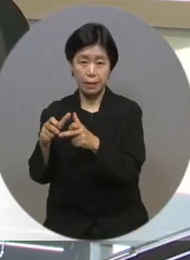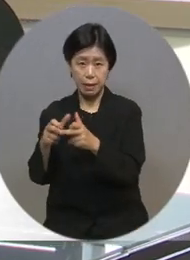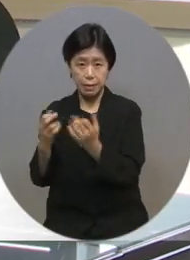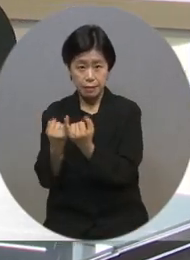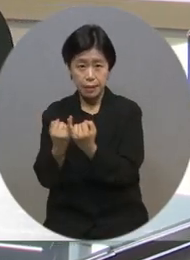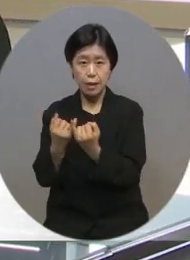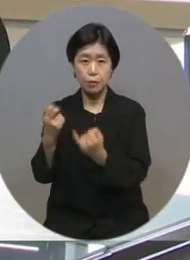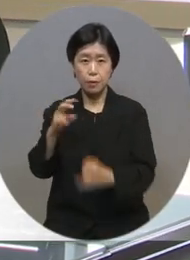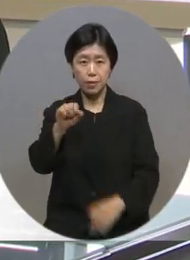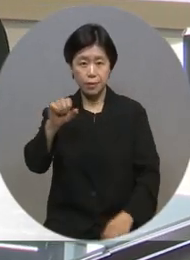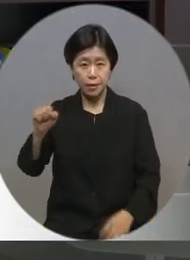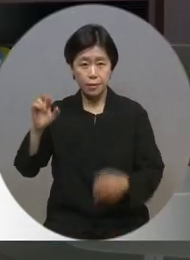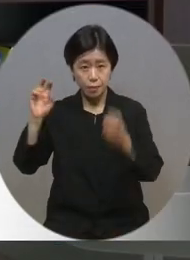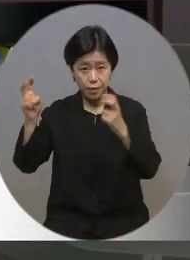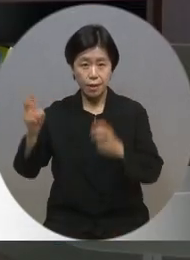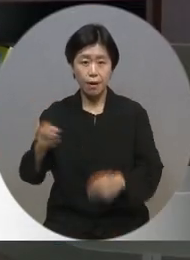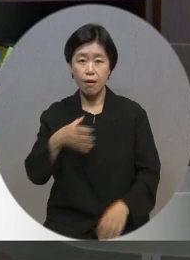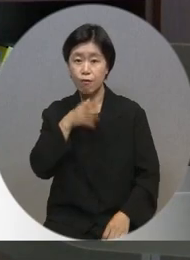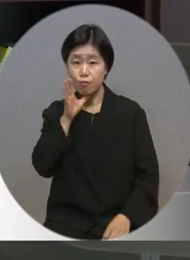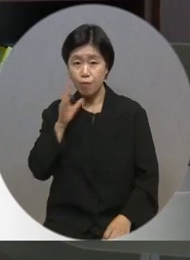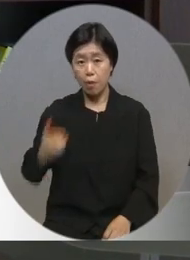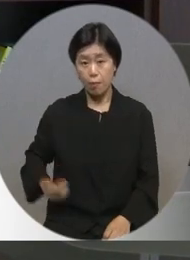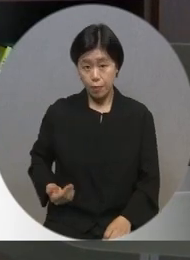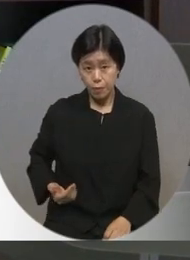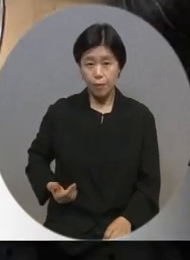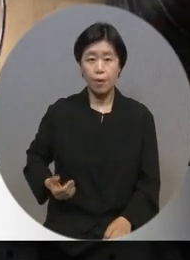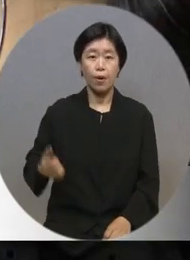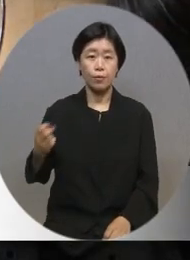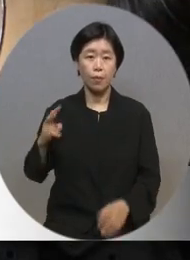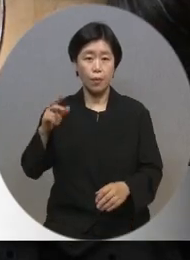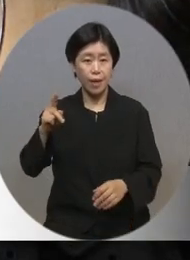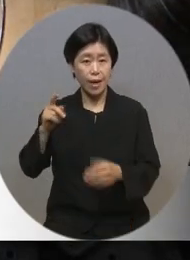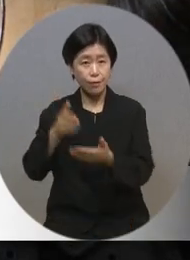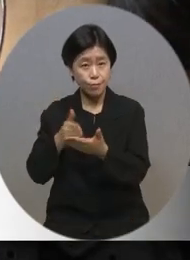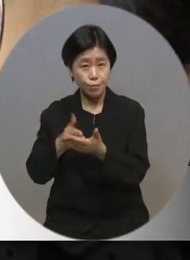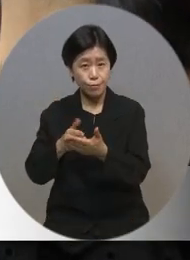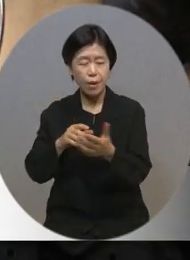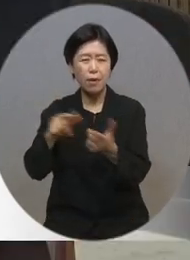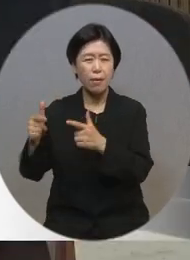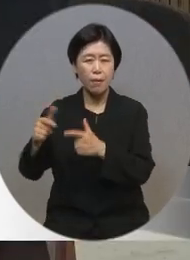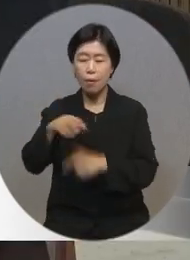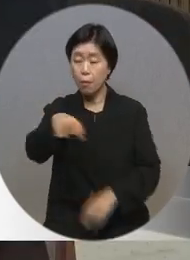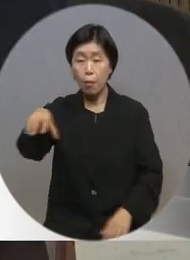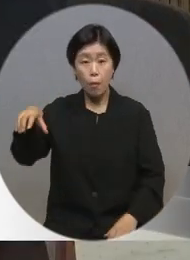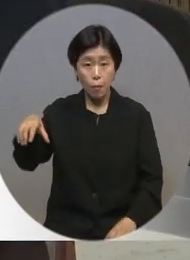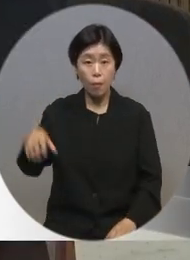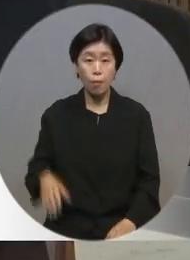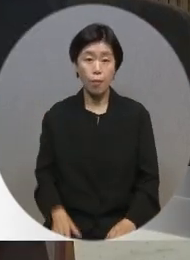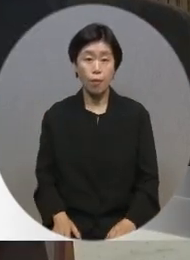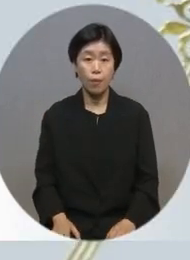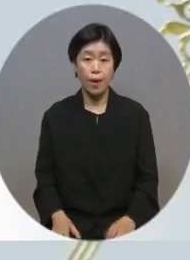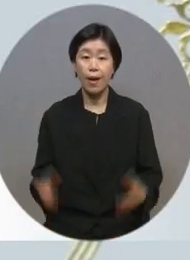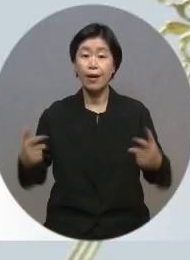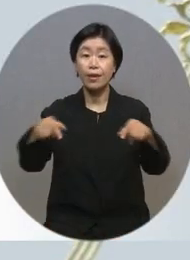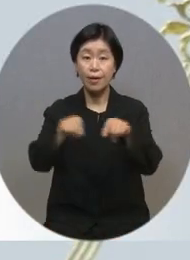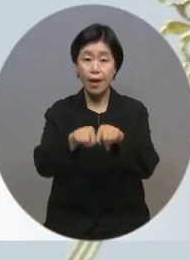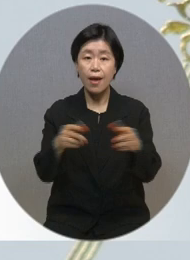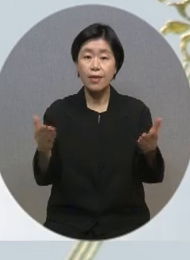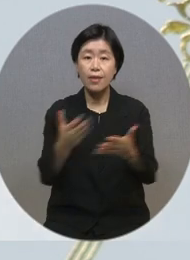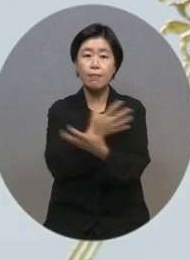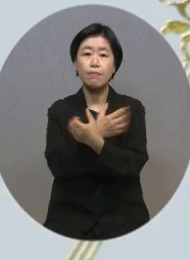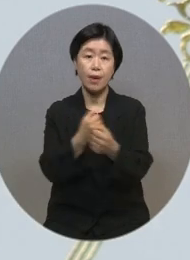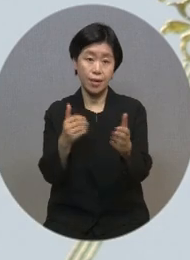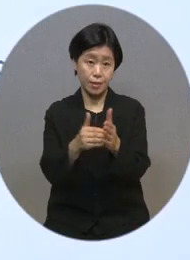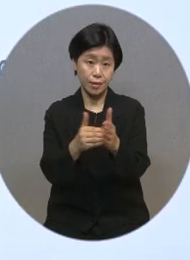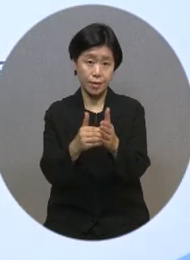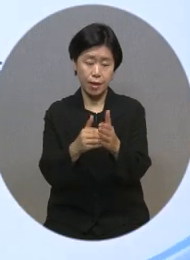SS 엔터테인먼트 시니어 모델 그룹 ES K 뉴스 마켓 오브 뉴스파 등 각 단체와 함께 업무 협약식을 갖고